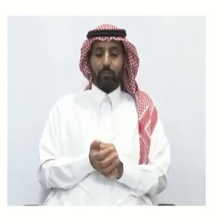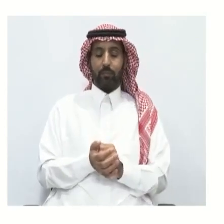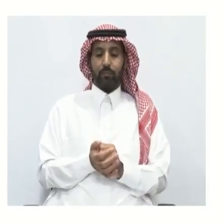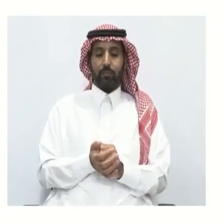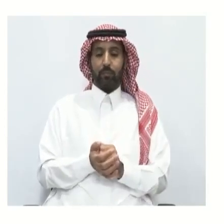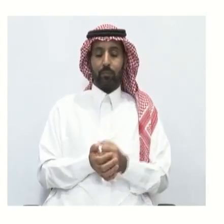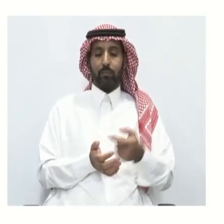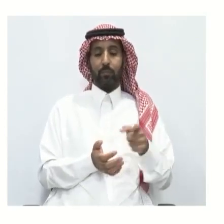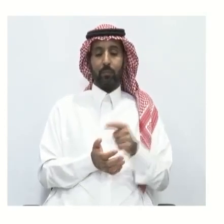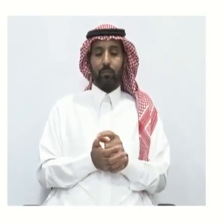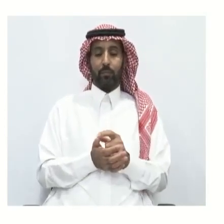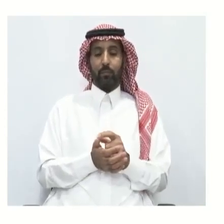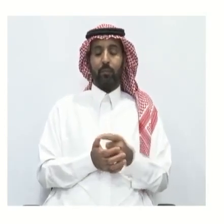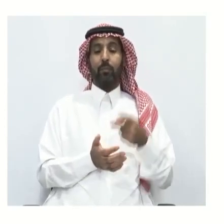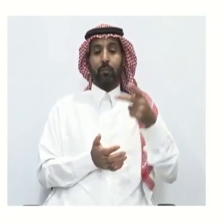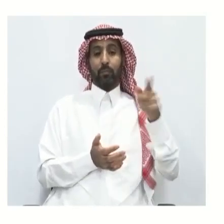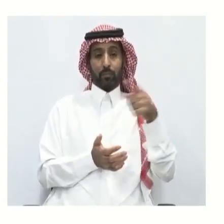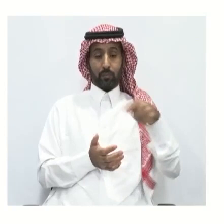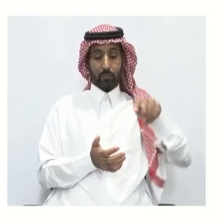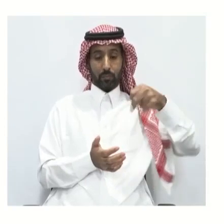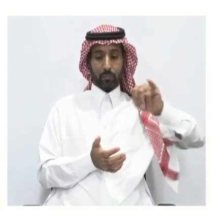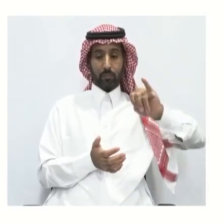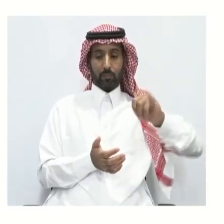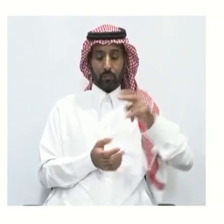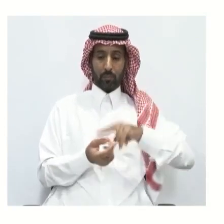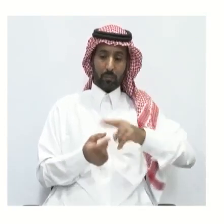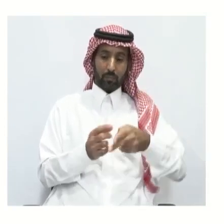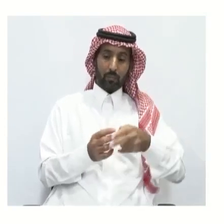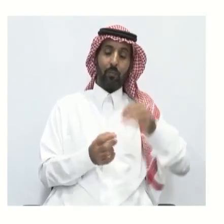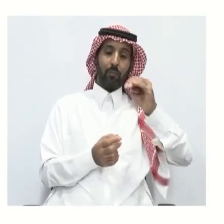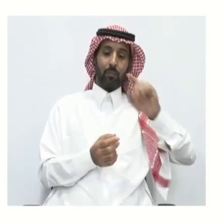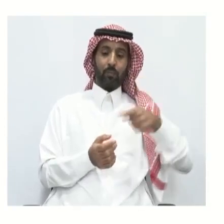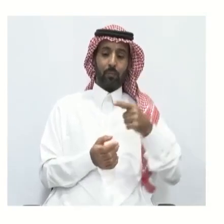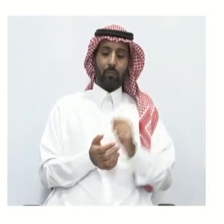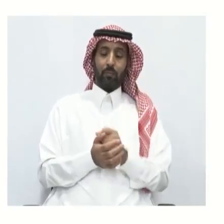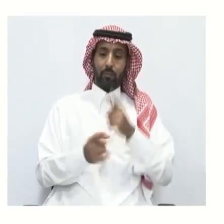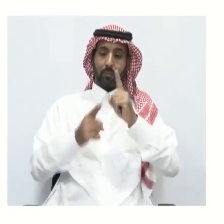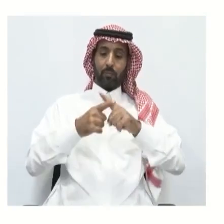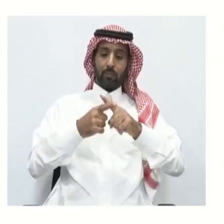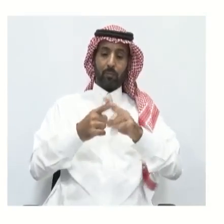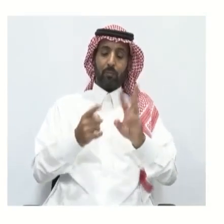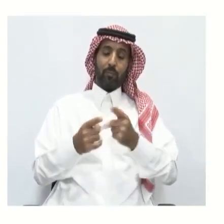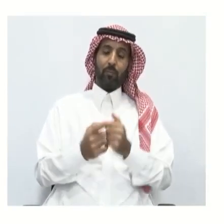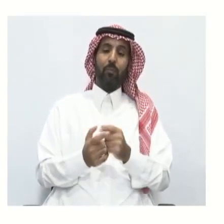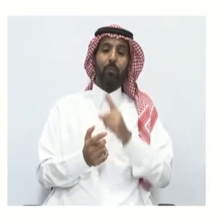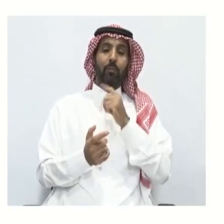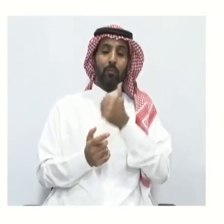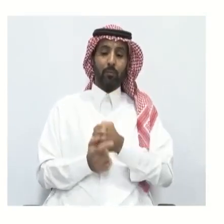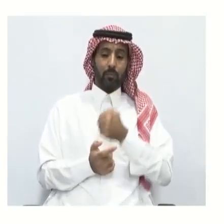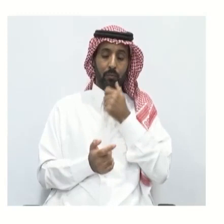الى قلنا هنا جرامات يوديد الزنك قمنا بالتحويل وضربنا اعطاني